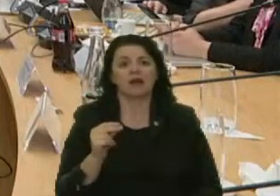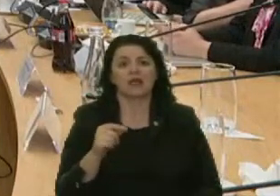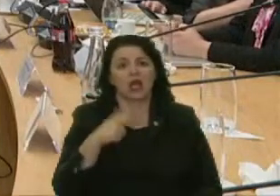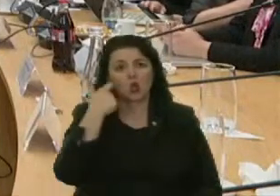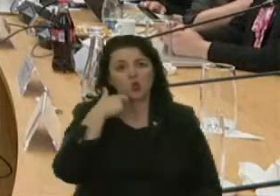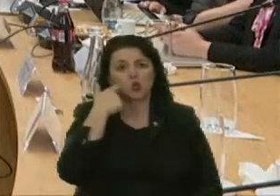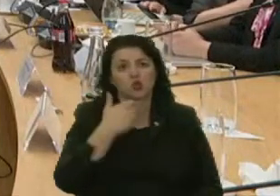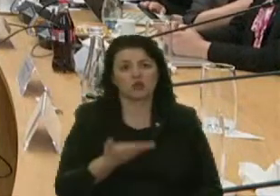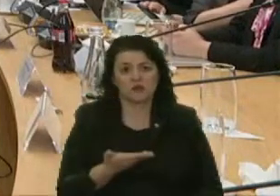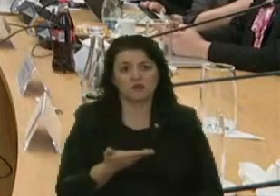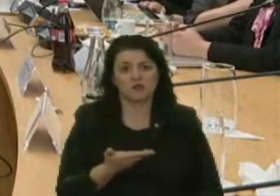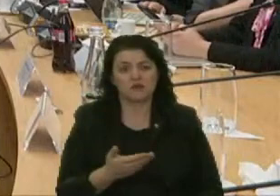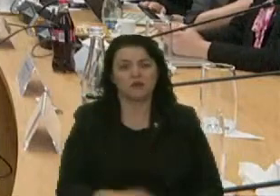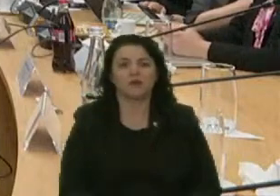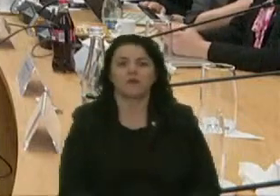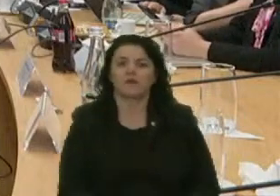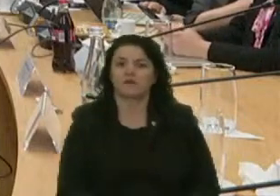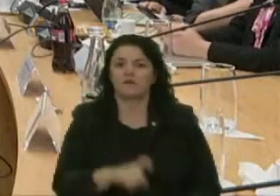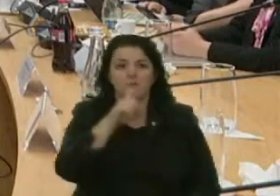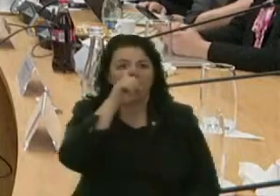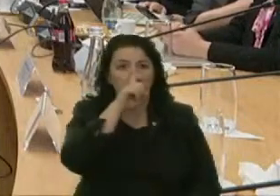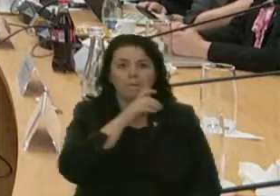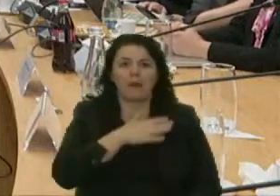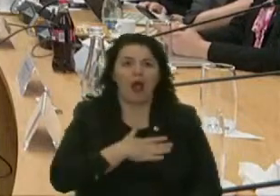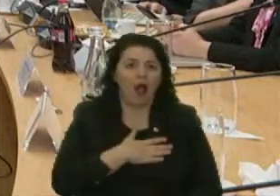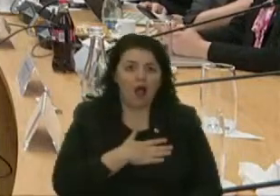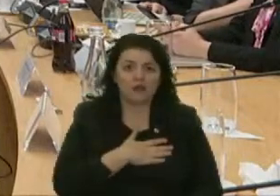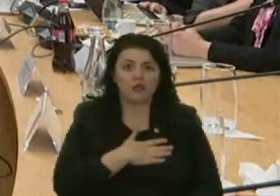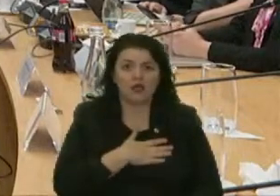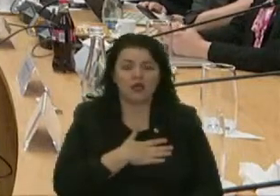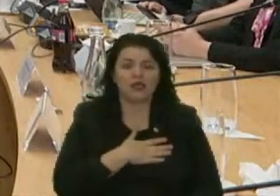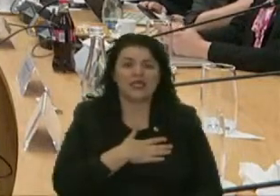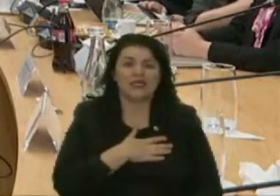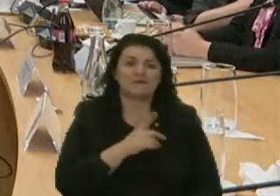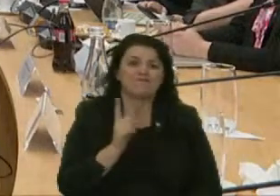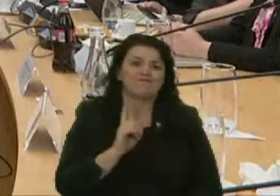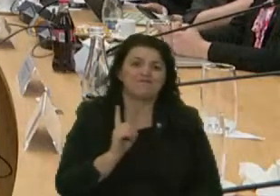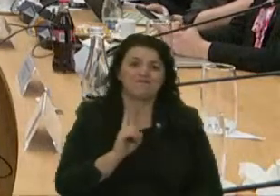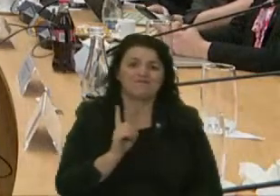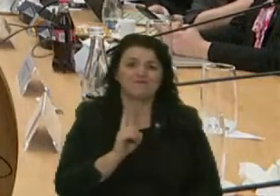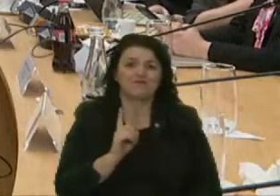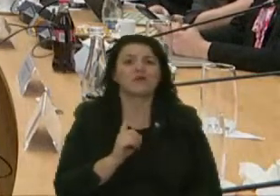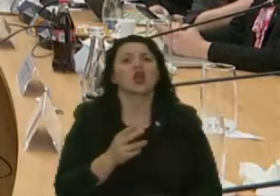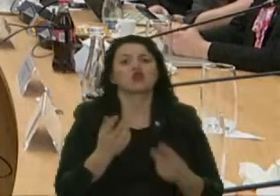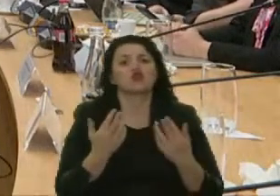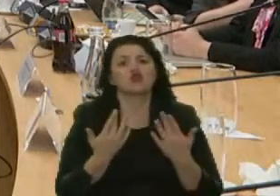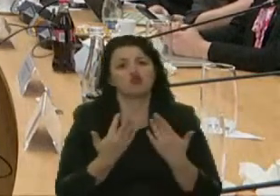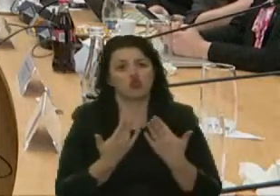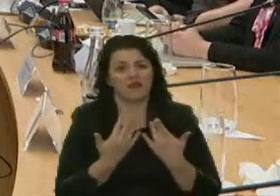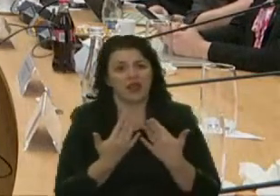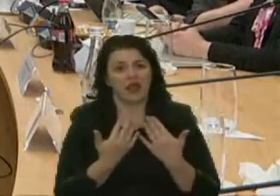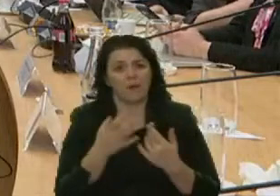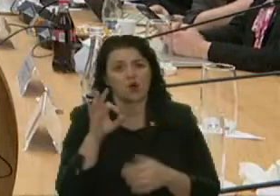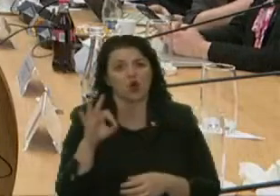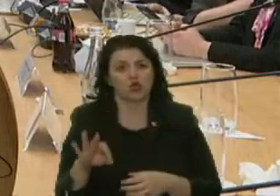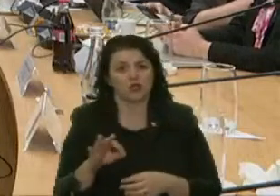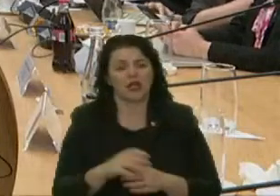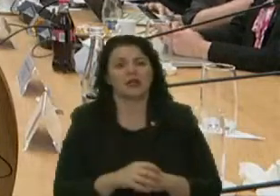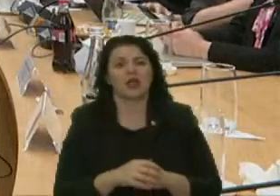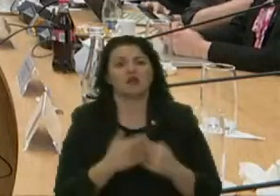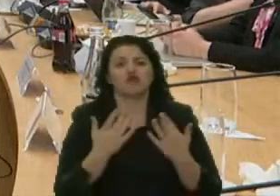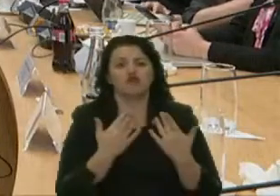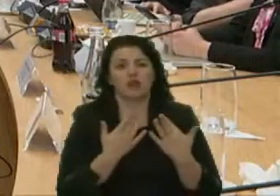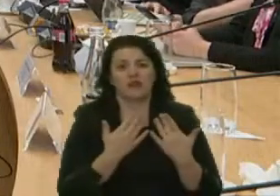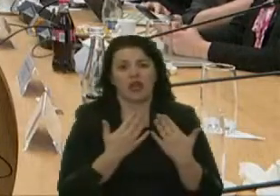Napoca Din păcate această aserțiune are nevoie de mici precizări cifric și procentual cifric